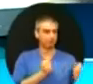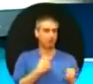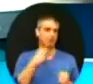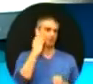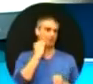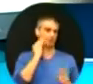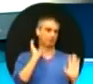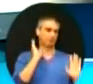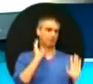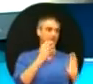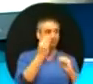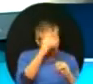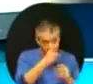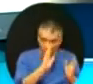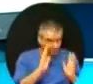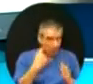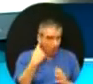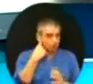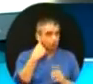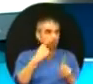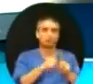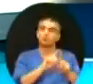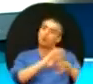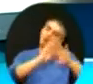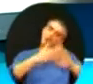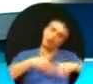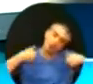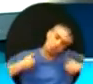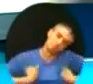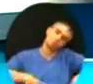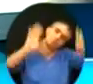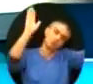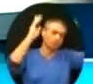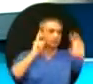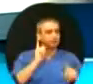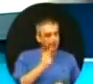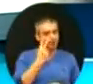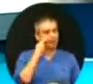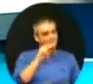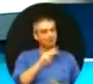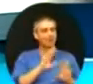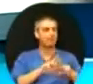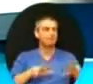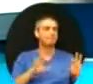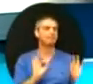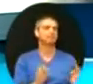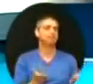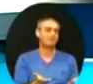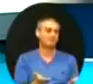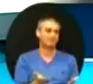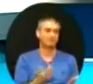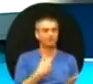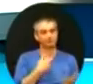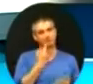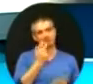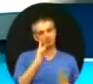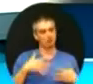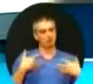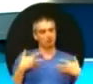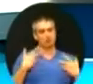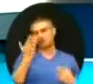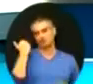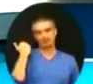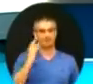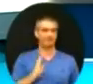מבסוט. וההודעה הזאת היא כבר לא נשמעת כמו הקול שלכם לנצח נצחים, אלא צריך להסתכל למציאות בעיניים, ואני קצת יותר מעודד